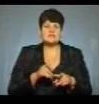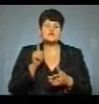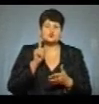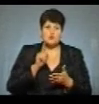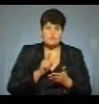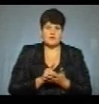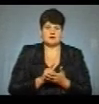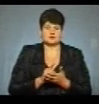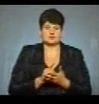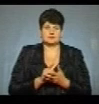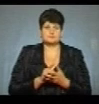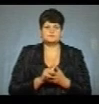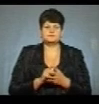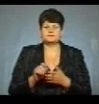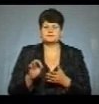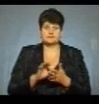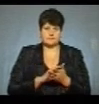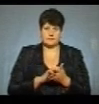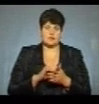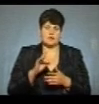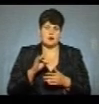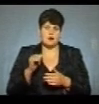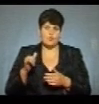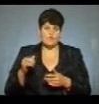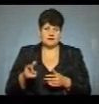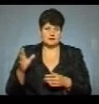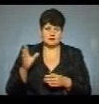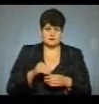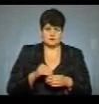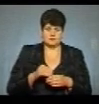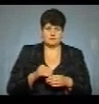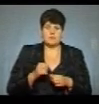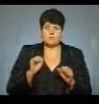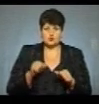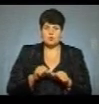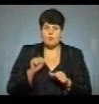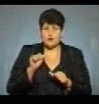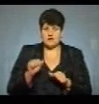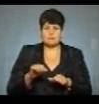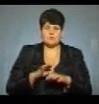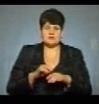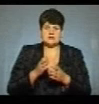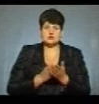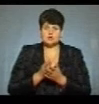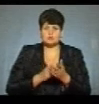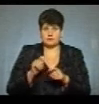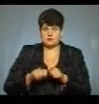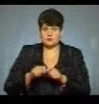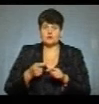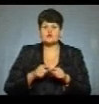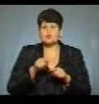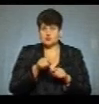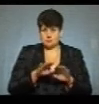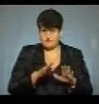зобов'язана реагувати на всі порушення правил дорожнього руху. Ми можемо окремо провести службове розслідування по цьому